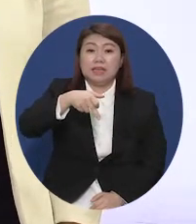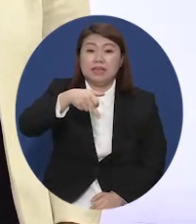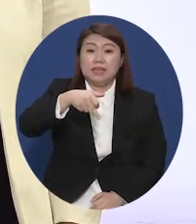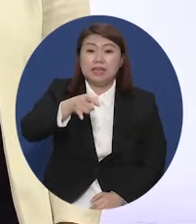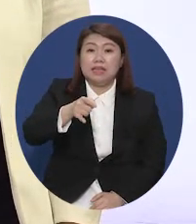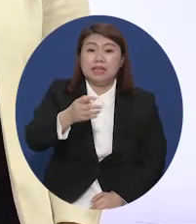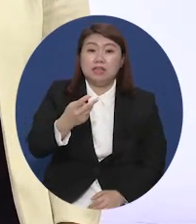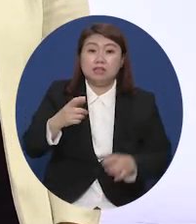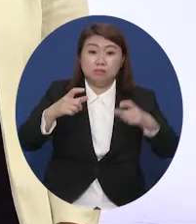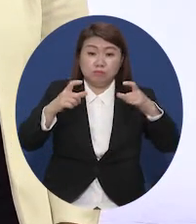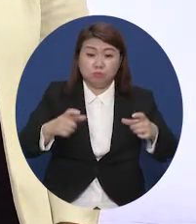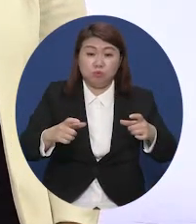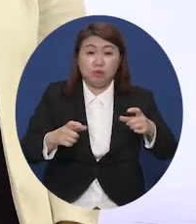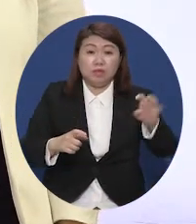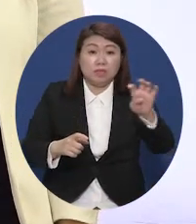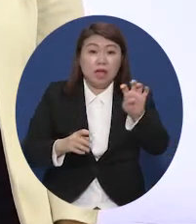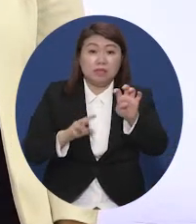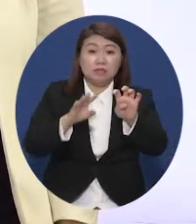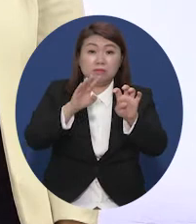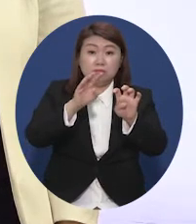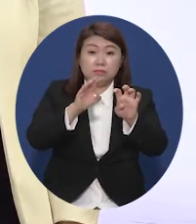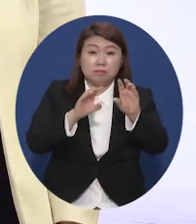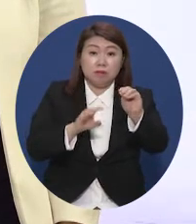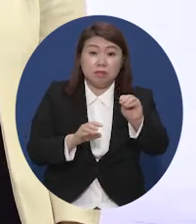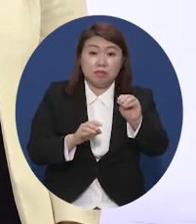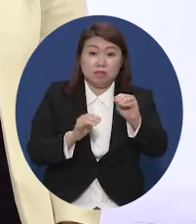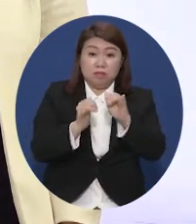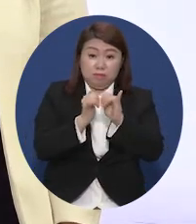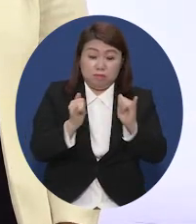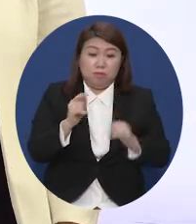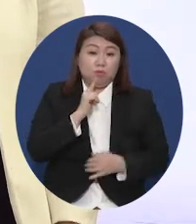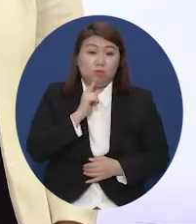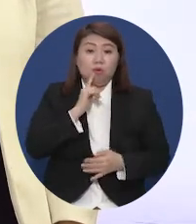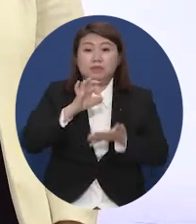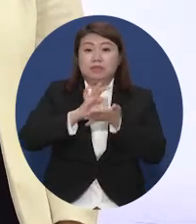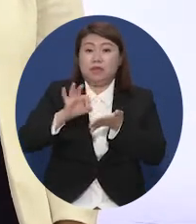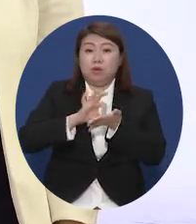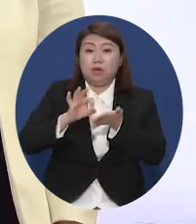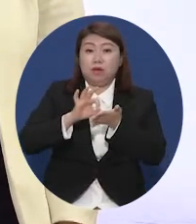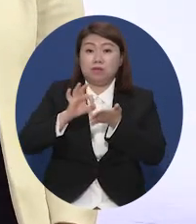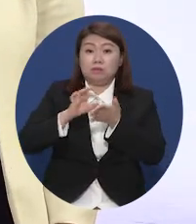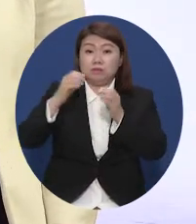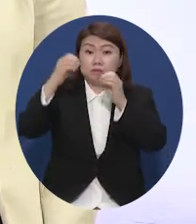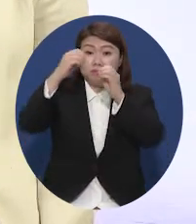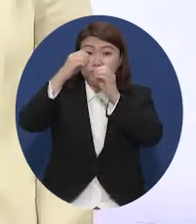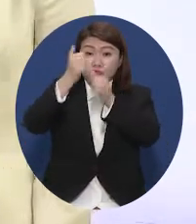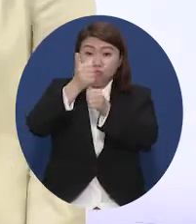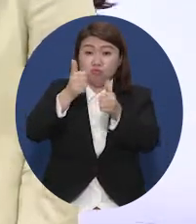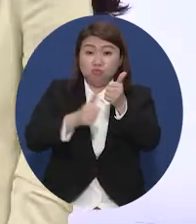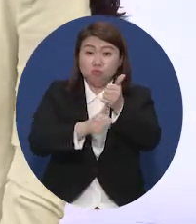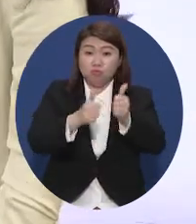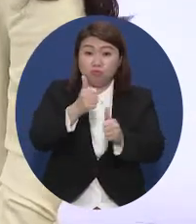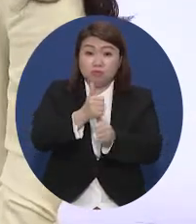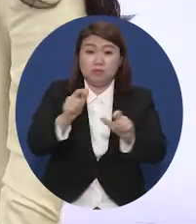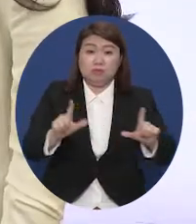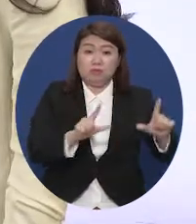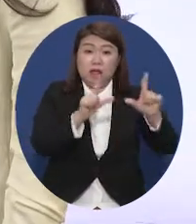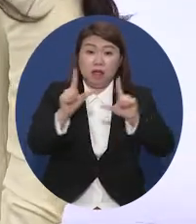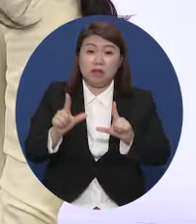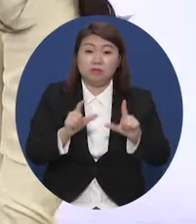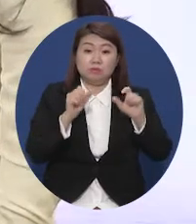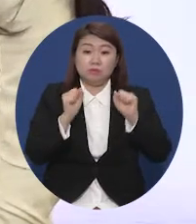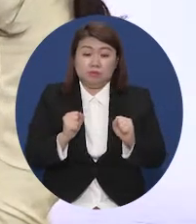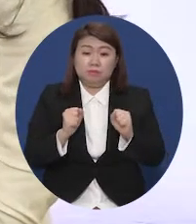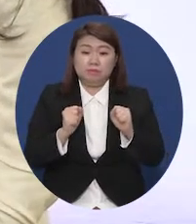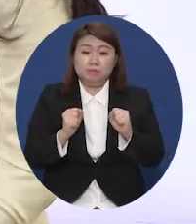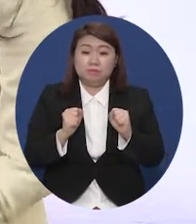아직도 이 과테말라에서 40만 이상 이 깍지킬 부족의 언어를 사용하고 있는 후예들로 알려져 있습니다 그래서